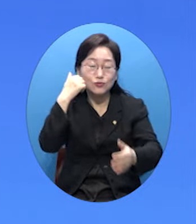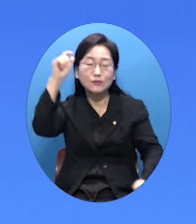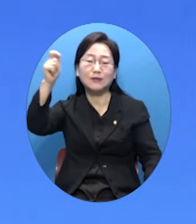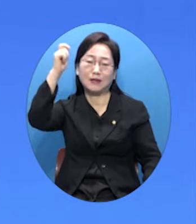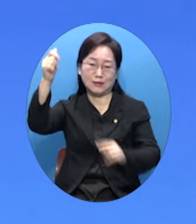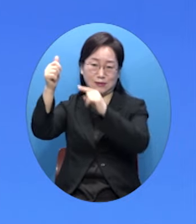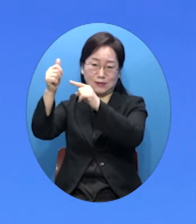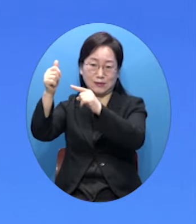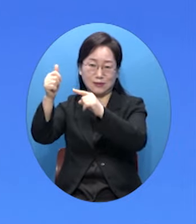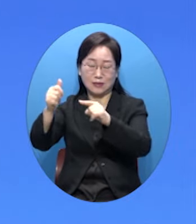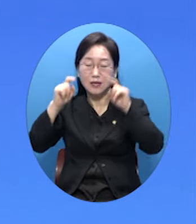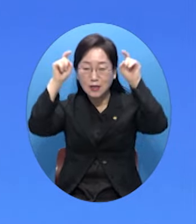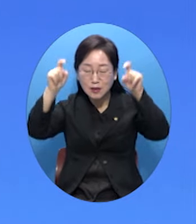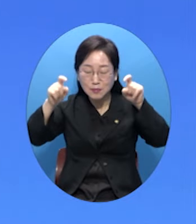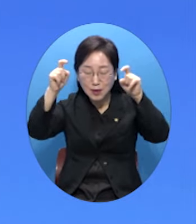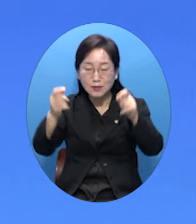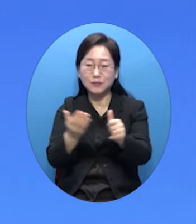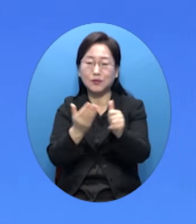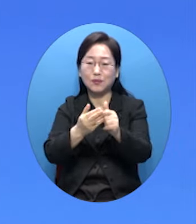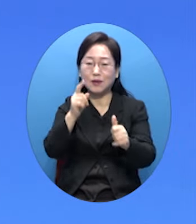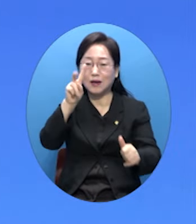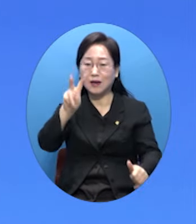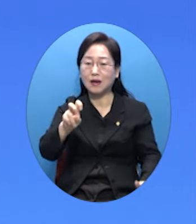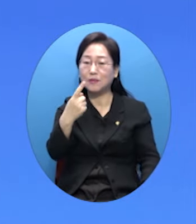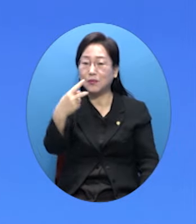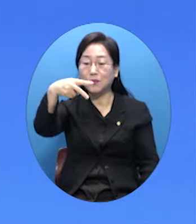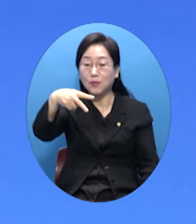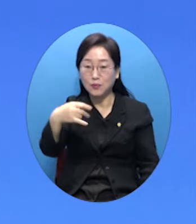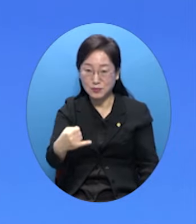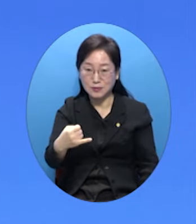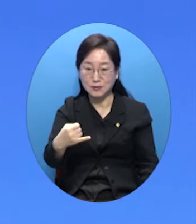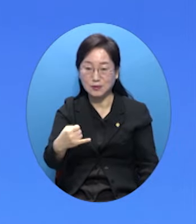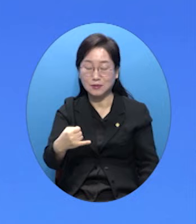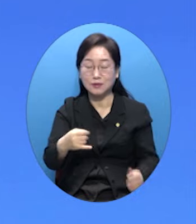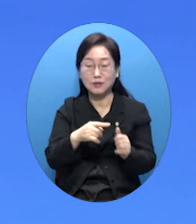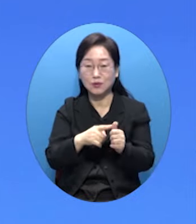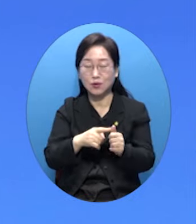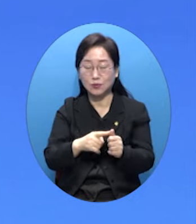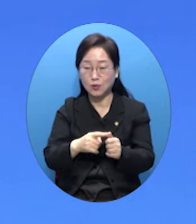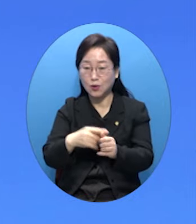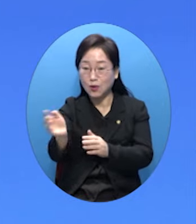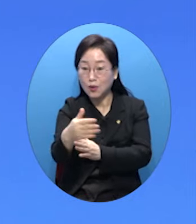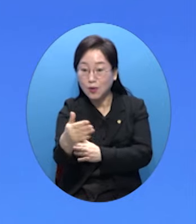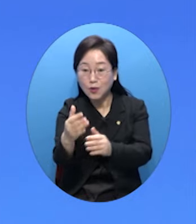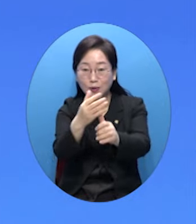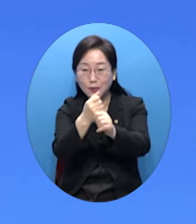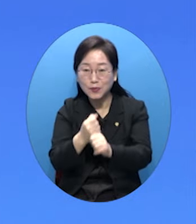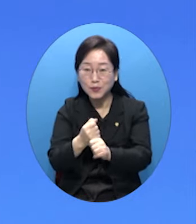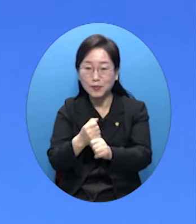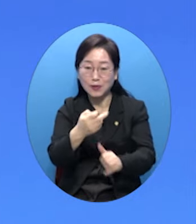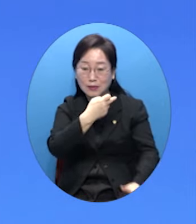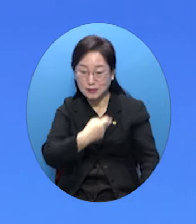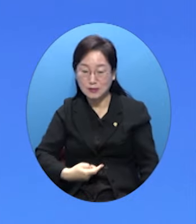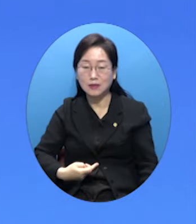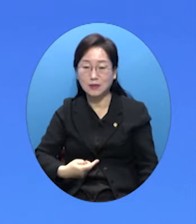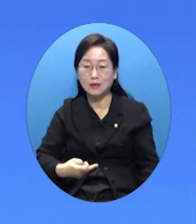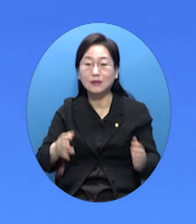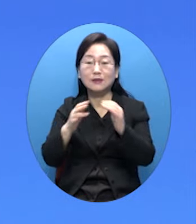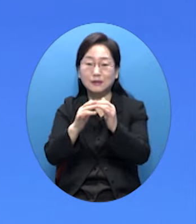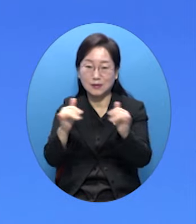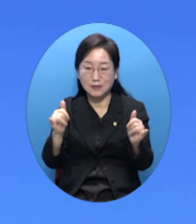목동이었던 아모스 같은 사람도 있었고 그러니까 어부였 어떤 그 제자들도